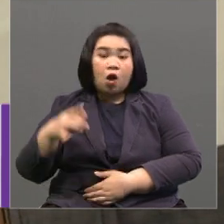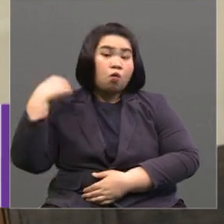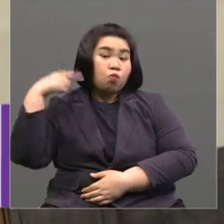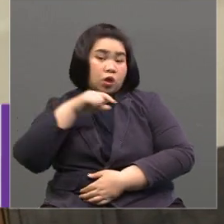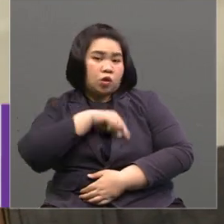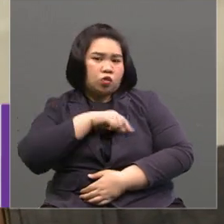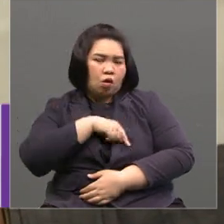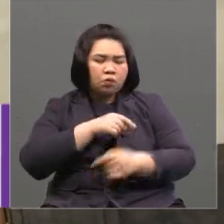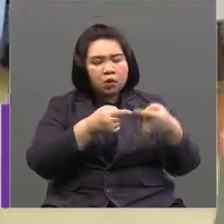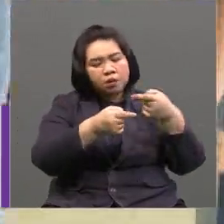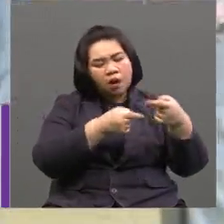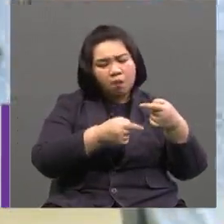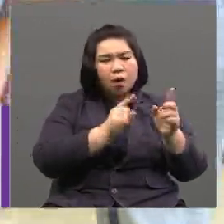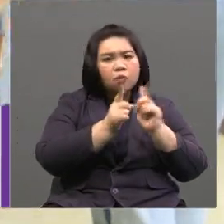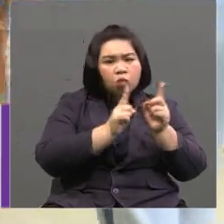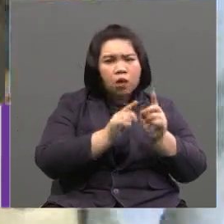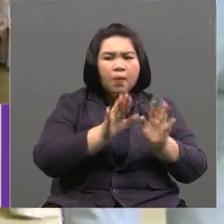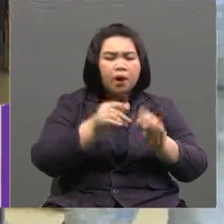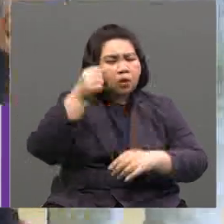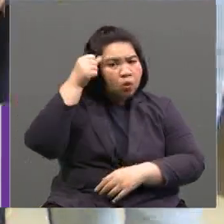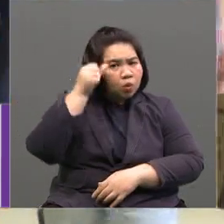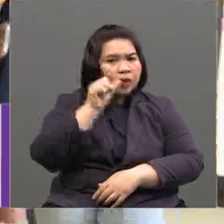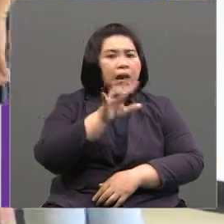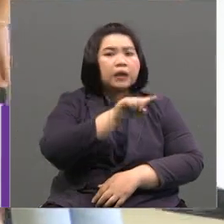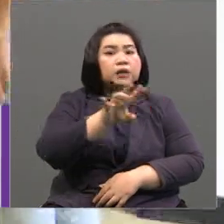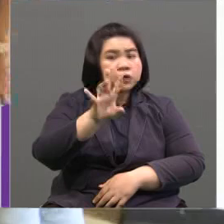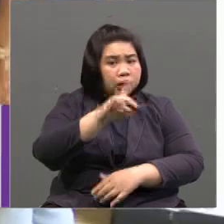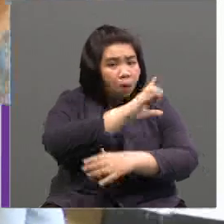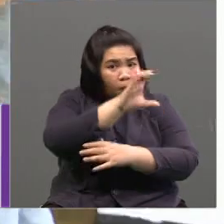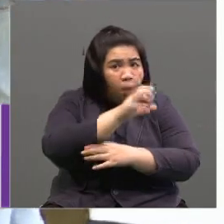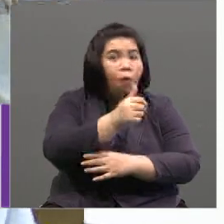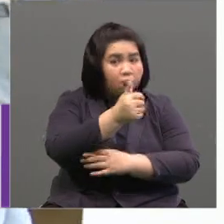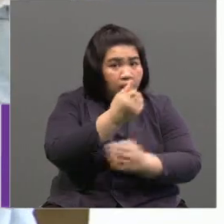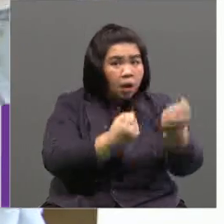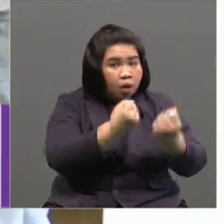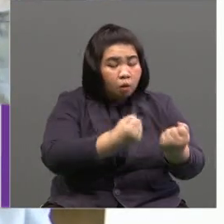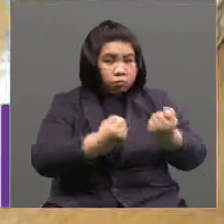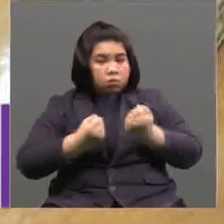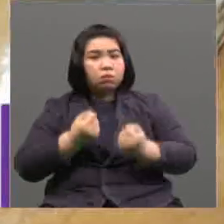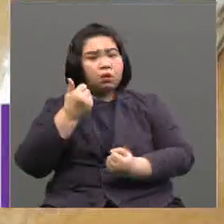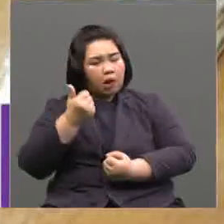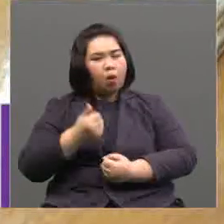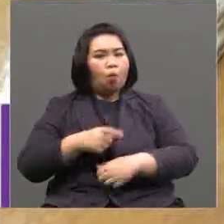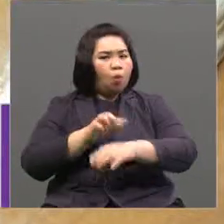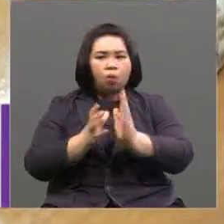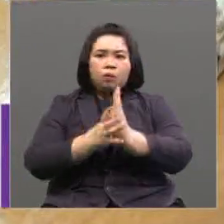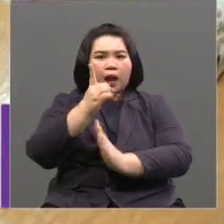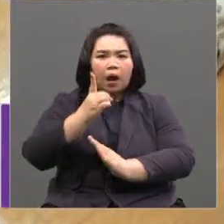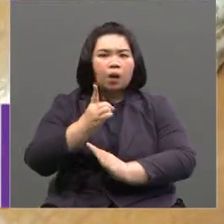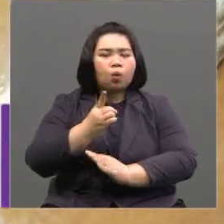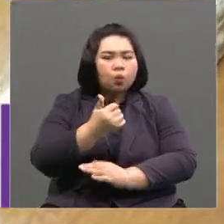าพูดคุยกับเหยื่อแต่ละคนเพียง 5-7 วันเท่านั้นก็สำเร็จนะคะโอ้โหอะไรมันจะไวขนาดนั้น1อาทิตย์